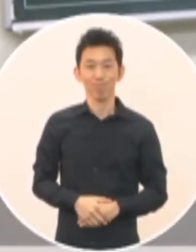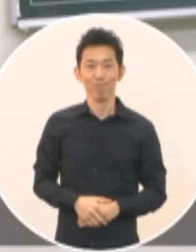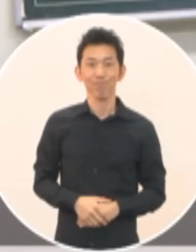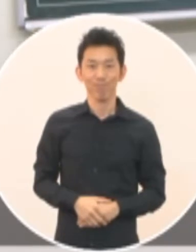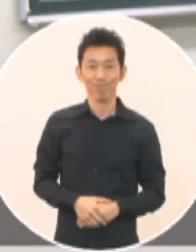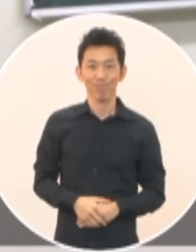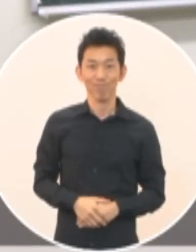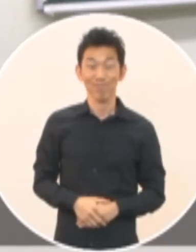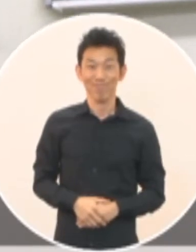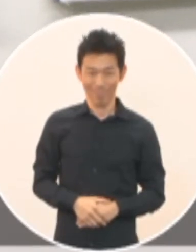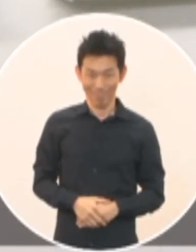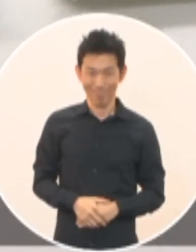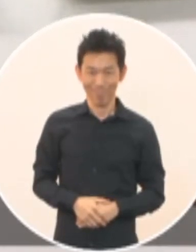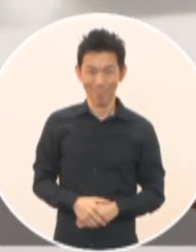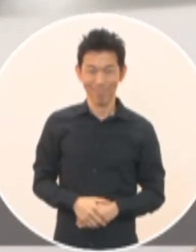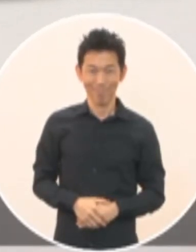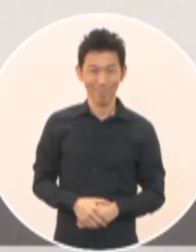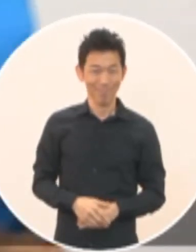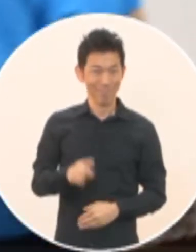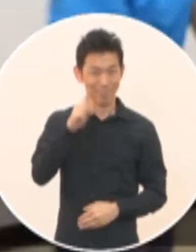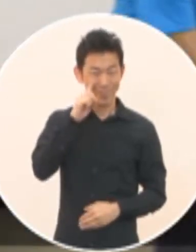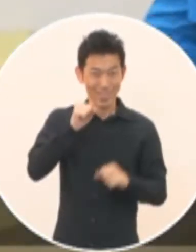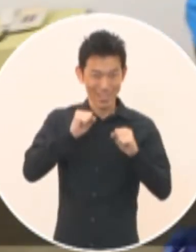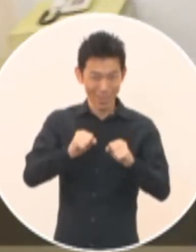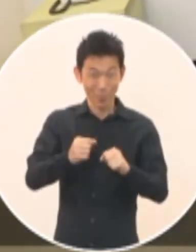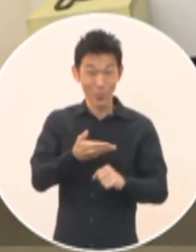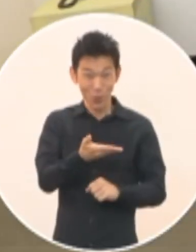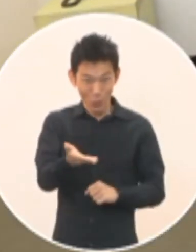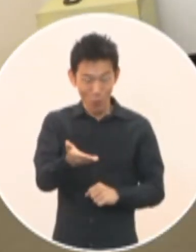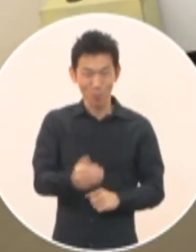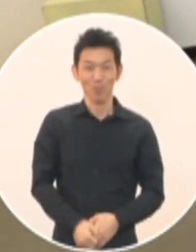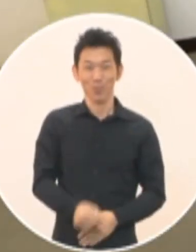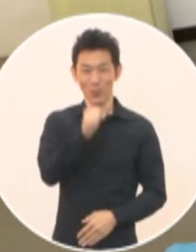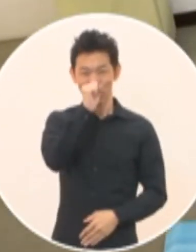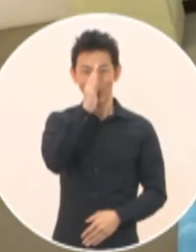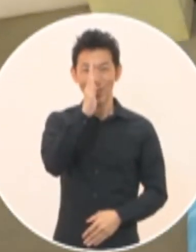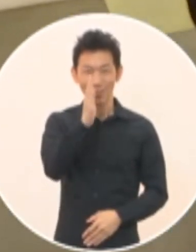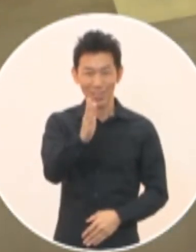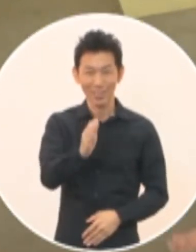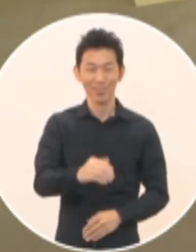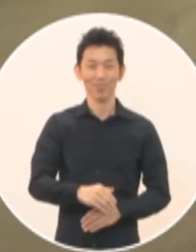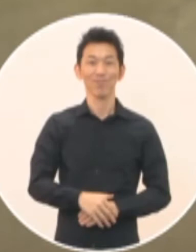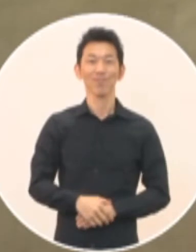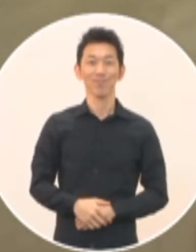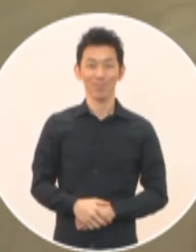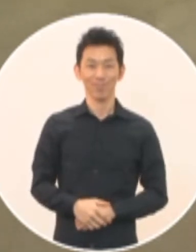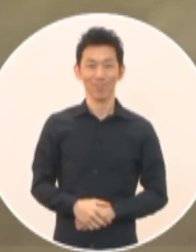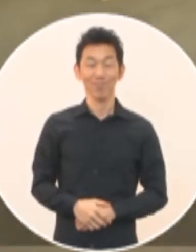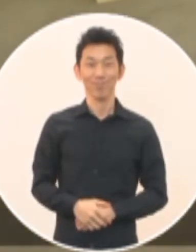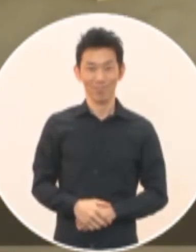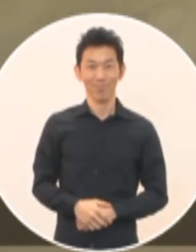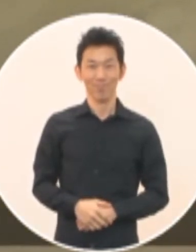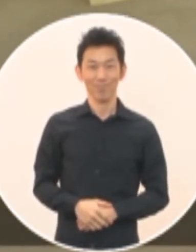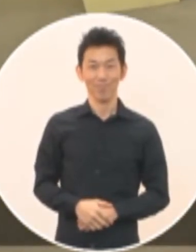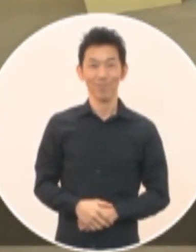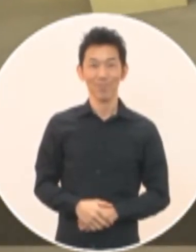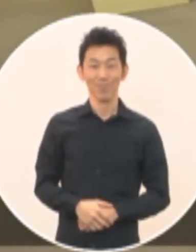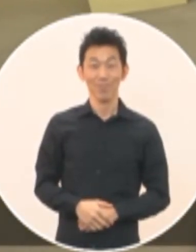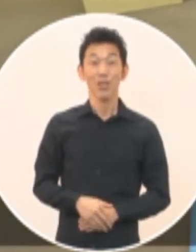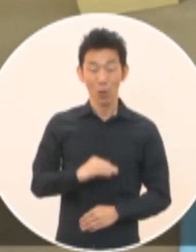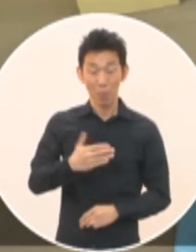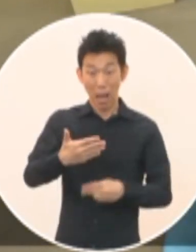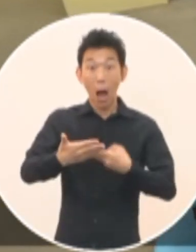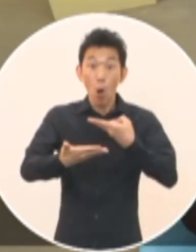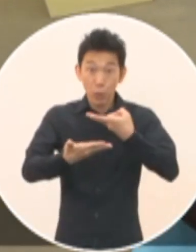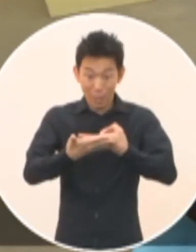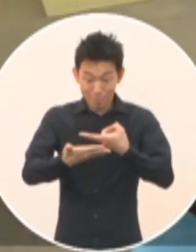はい、それでは、 はい、 やってもらいましょう。お願いします。 よろしくお願いします。ここでいいですか。 はい、 はい、 まずは大きに出ます